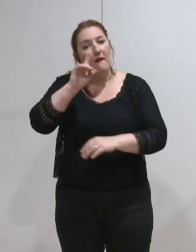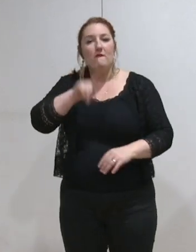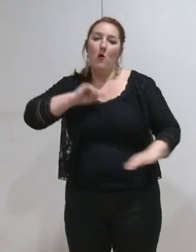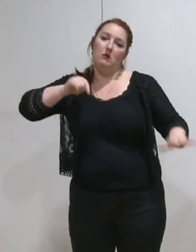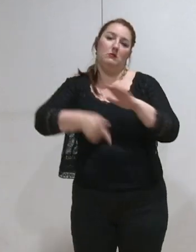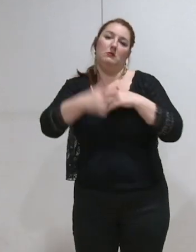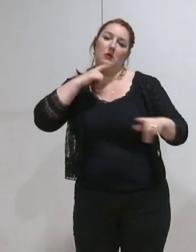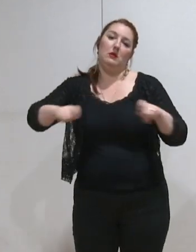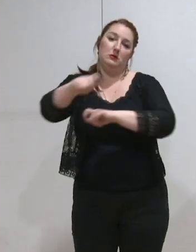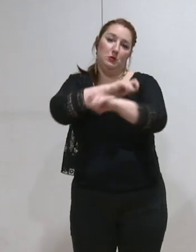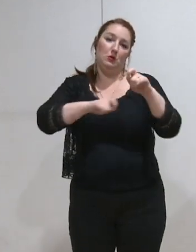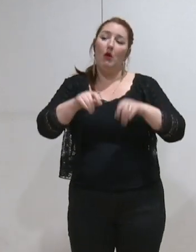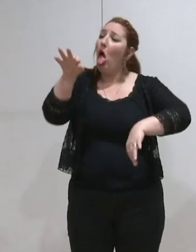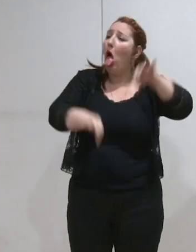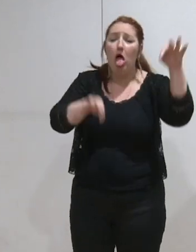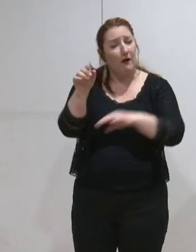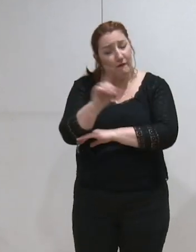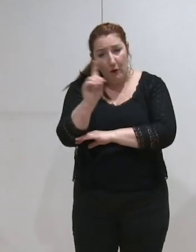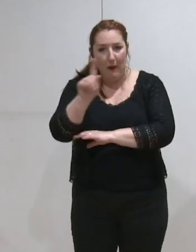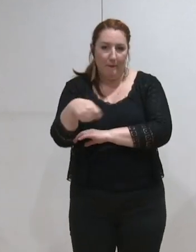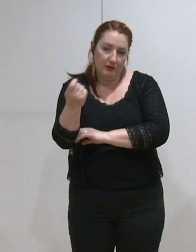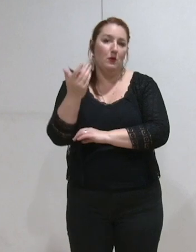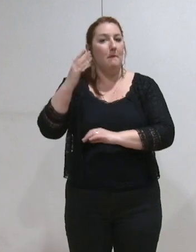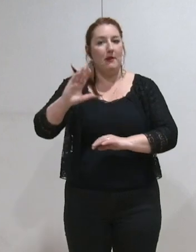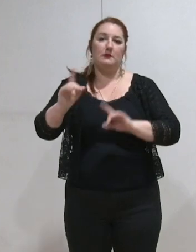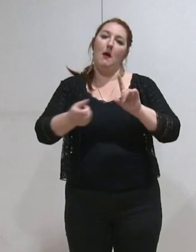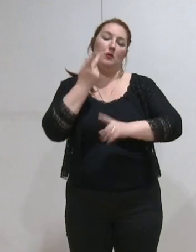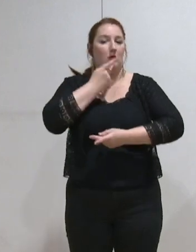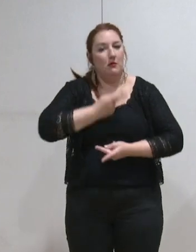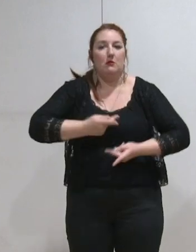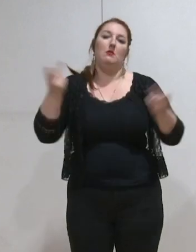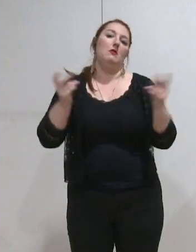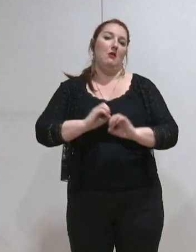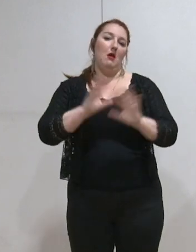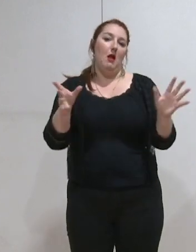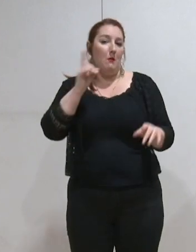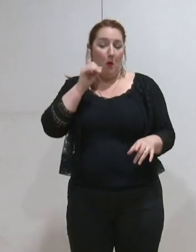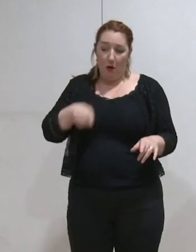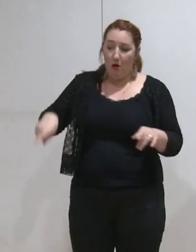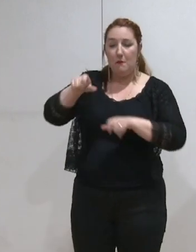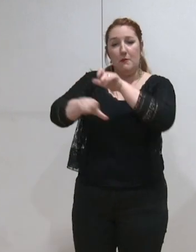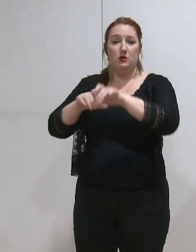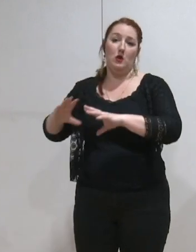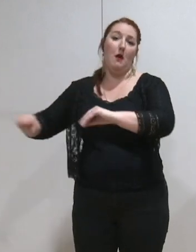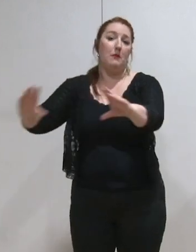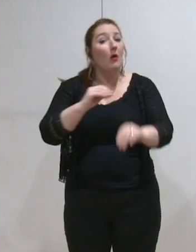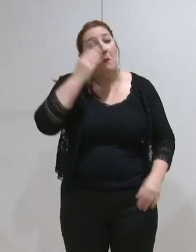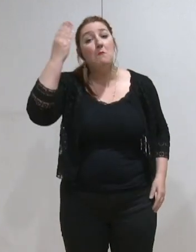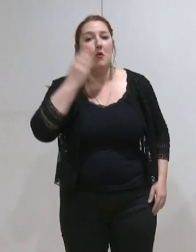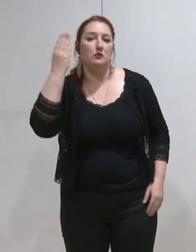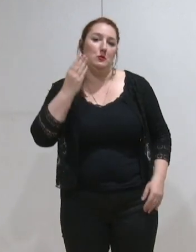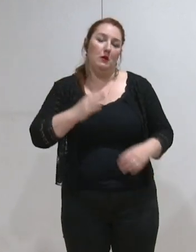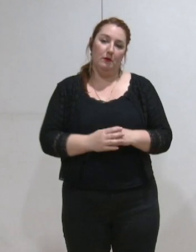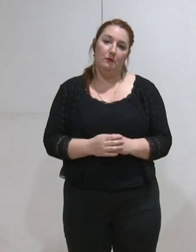d'instrumentaliser mais il faut le faire parce que c'est une attente exprimée par les habitant et